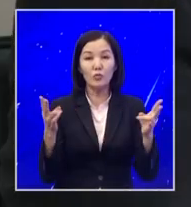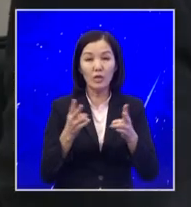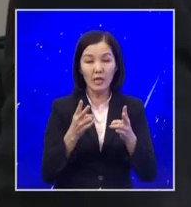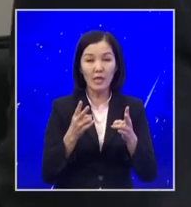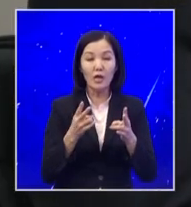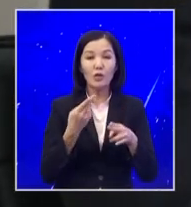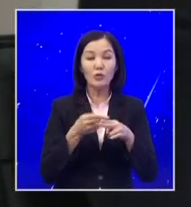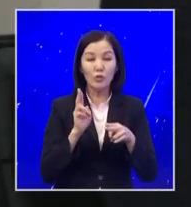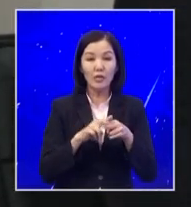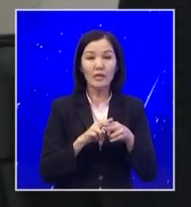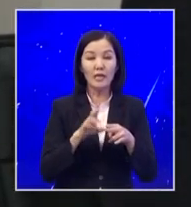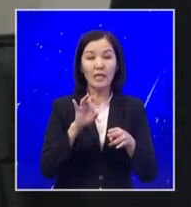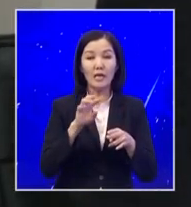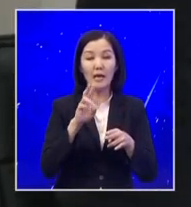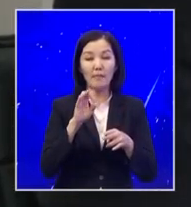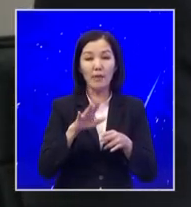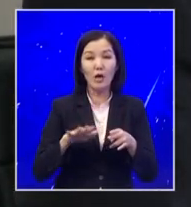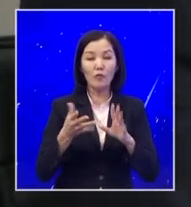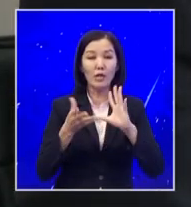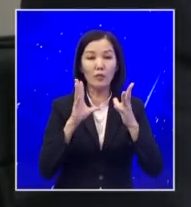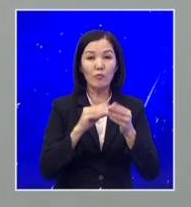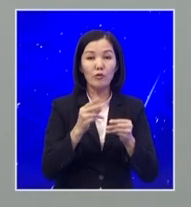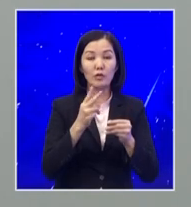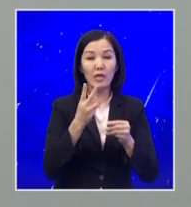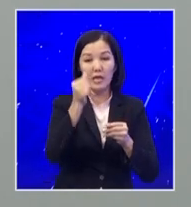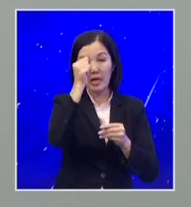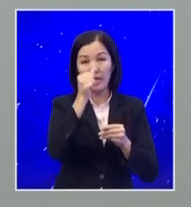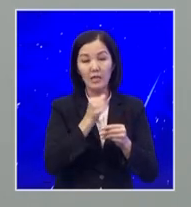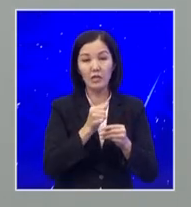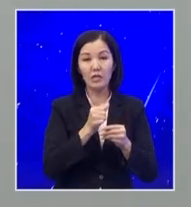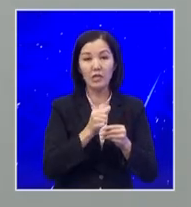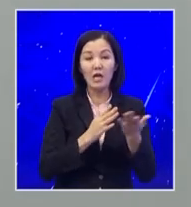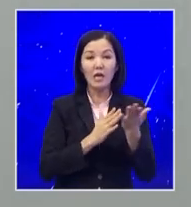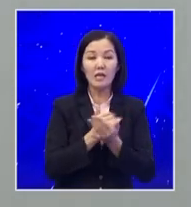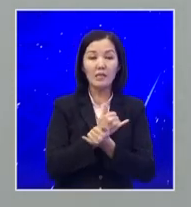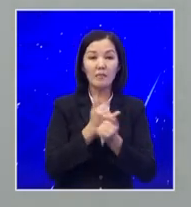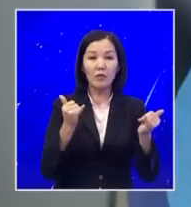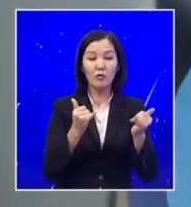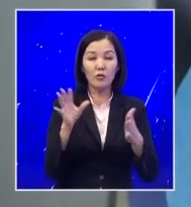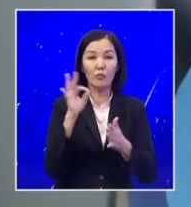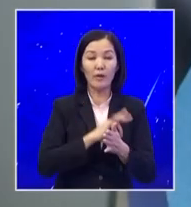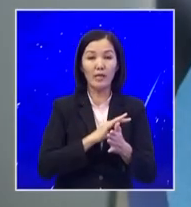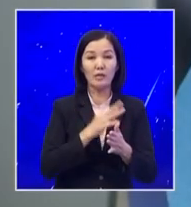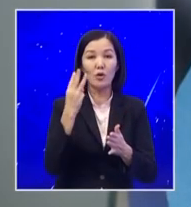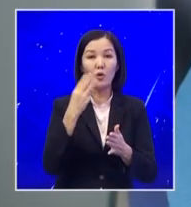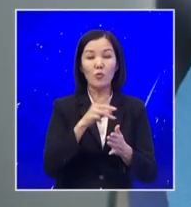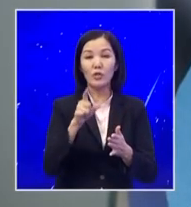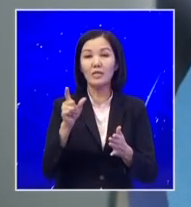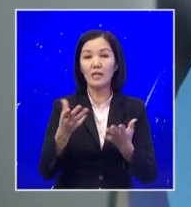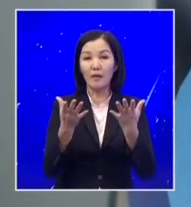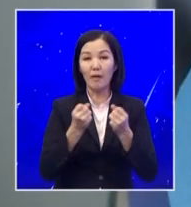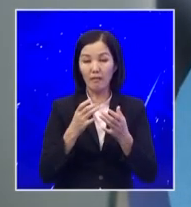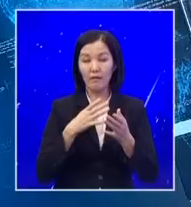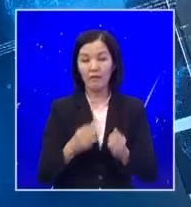тиіс. Сәйкесінше Райымбек ауданы бойынша қос айға жуық уақыт ішінде бұл қызмет түрінің пайдасын 30-дан аса адам